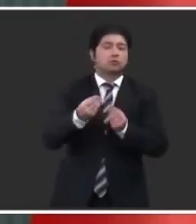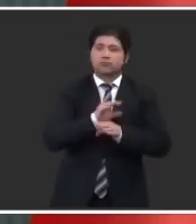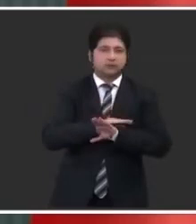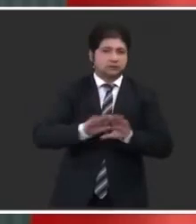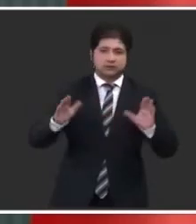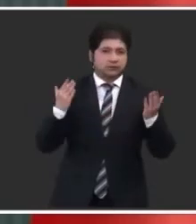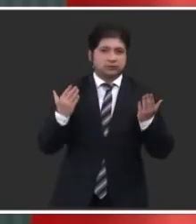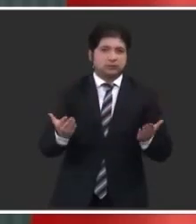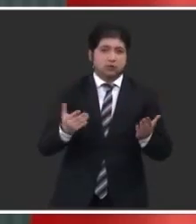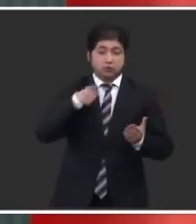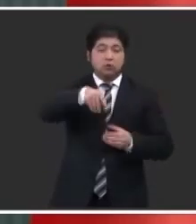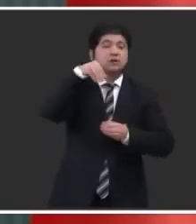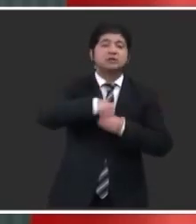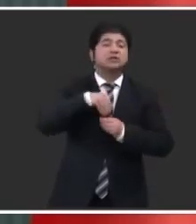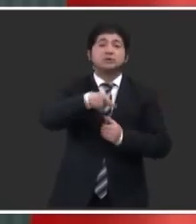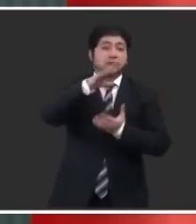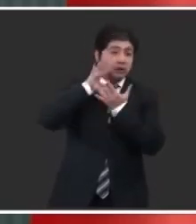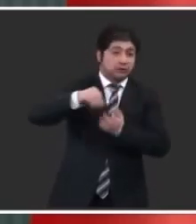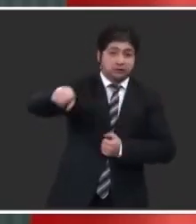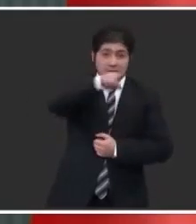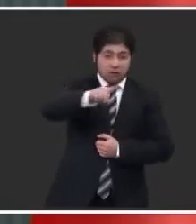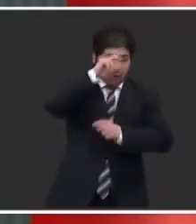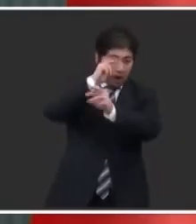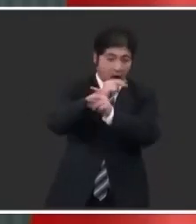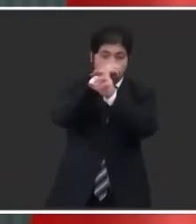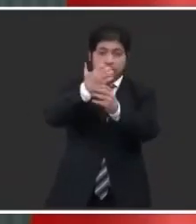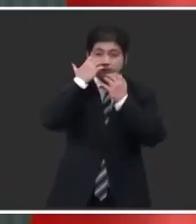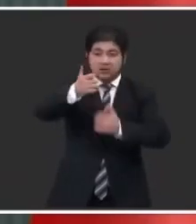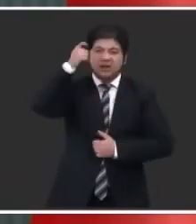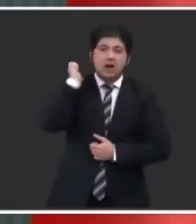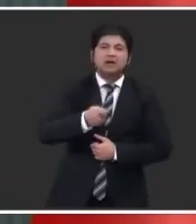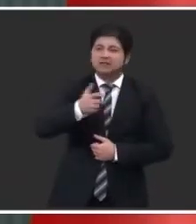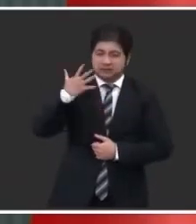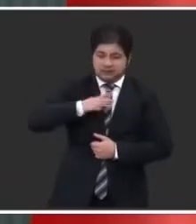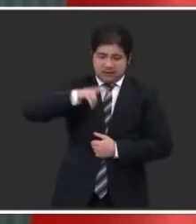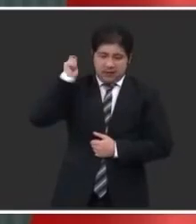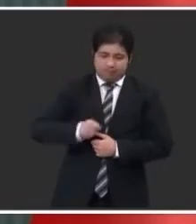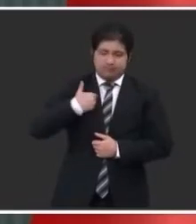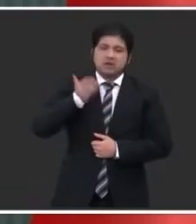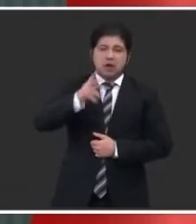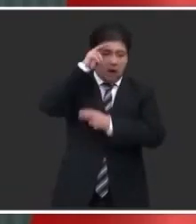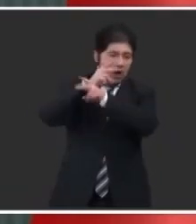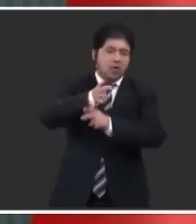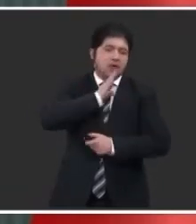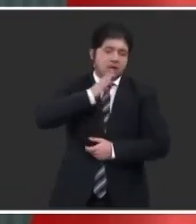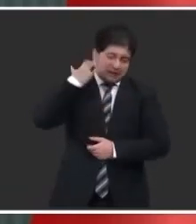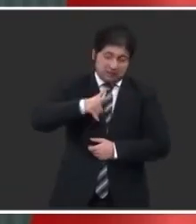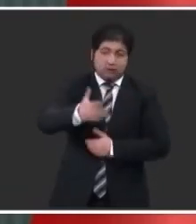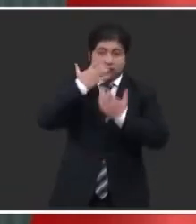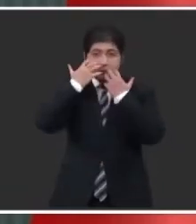olmaz bunun için insanlara hayallerini gerçekleştirebilecekleri imkanları sağlamanız